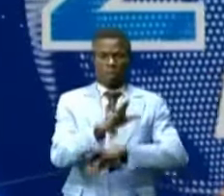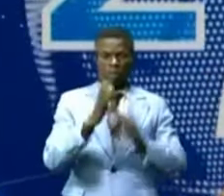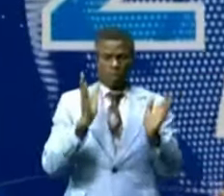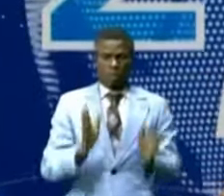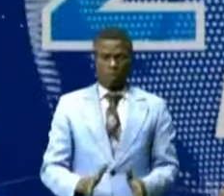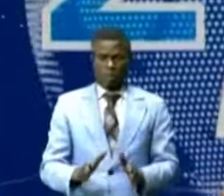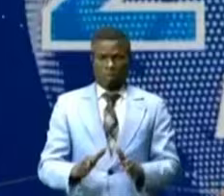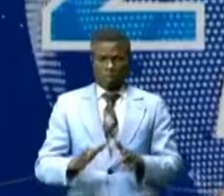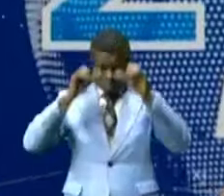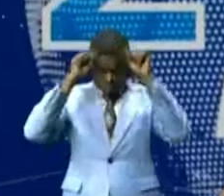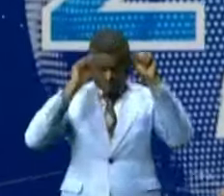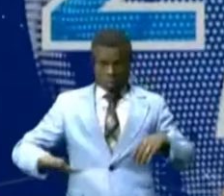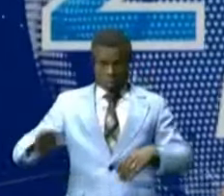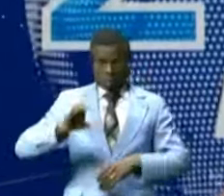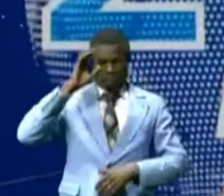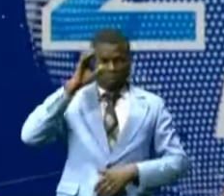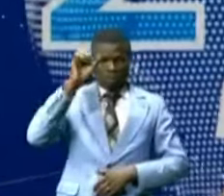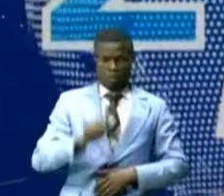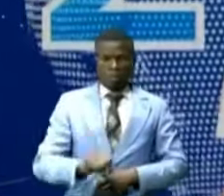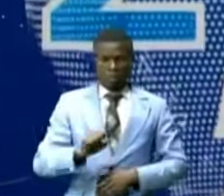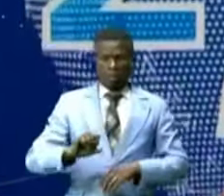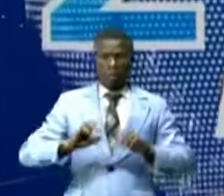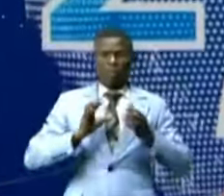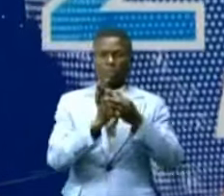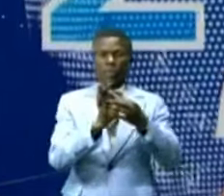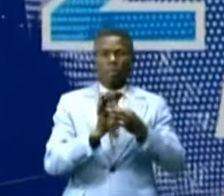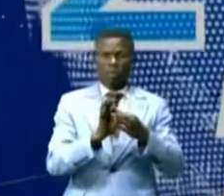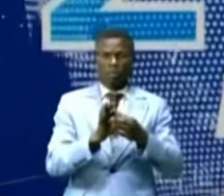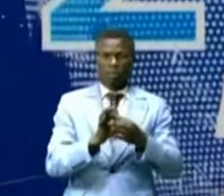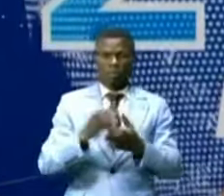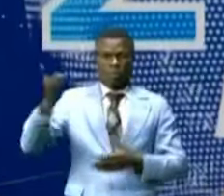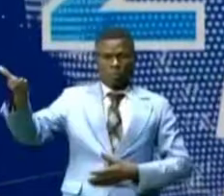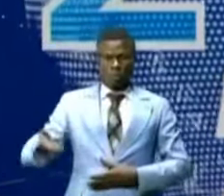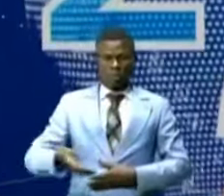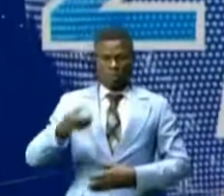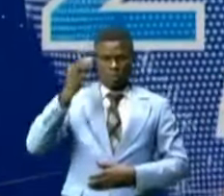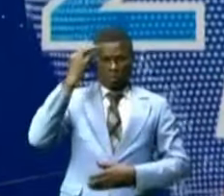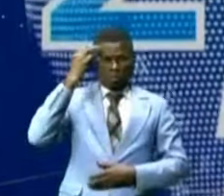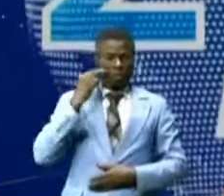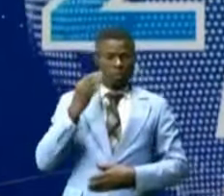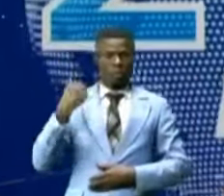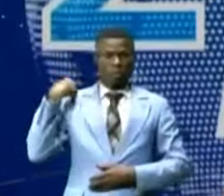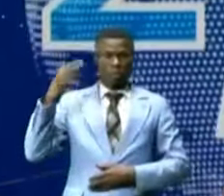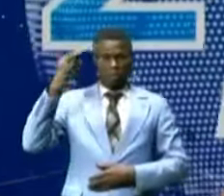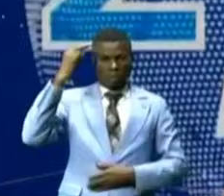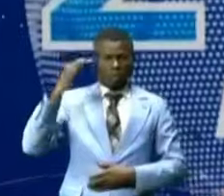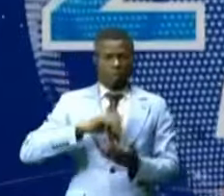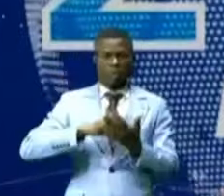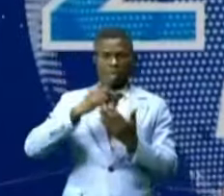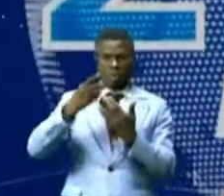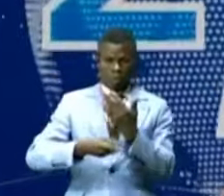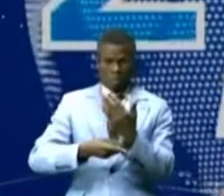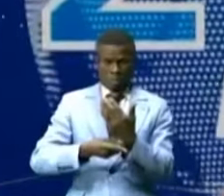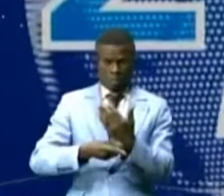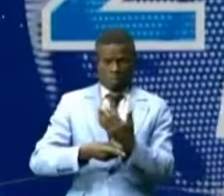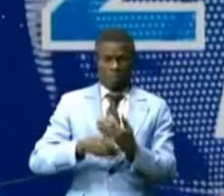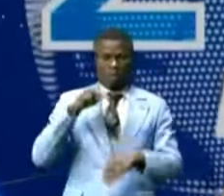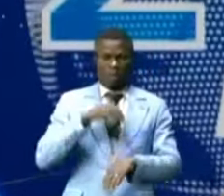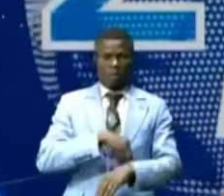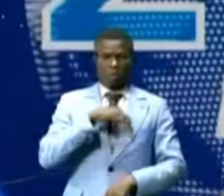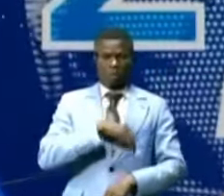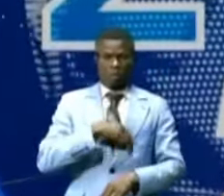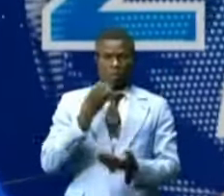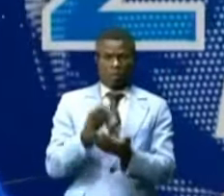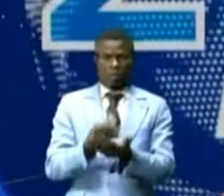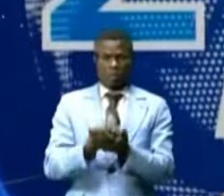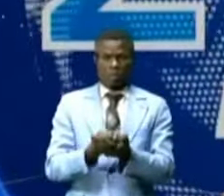président sud-coréen, président de cette agence de coopération, a été reçu par la ministre d'État, ministre du Plan. Aussi, la mission économique